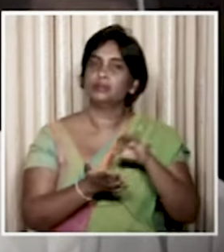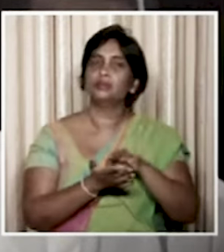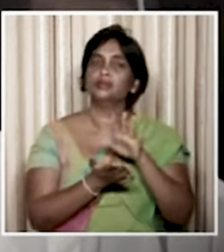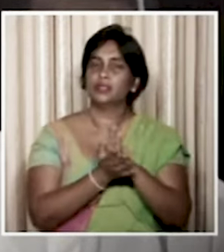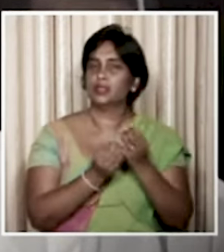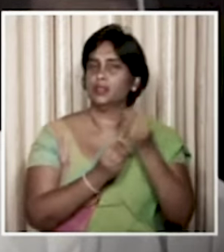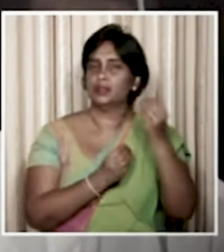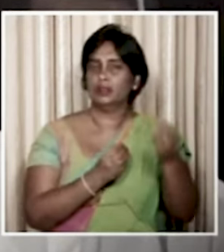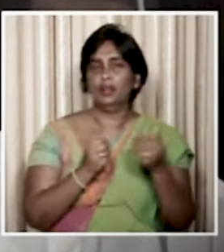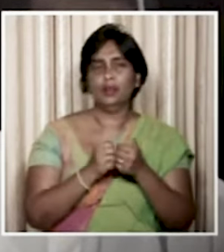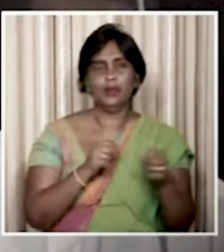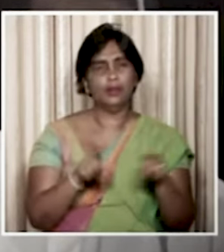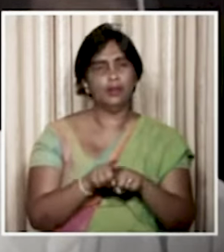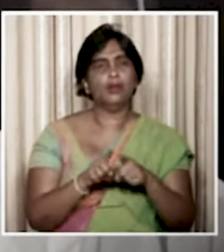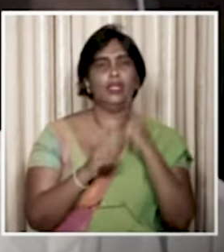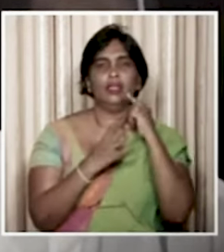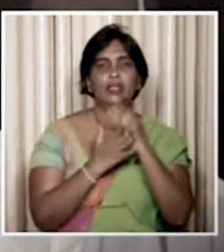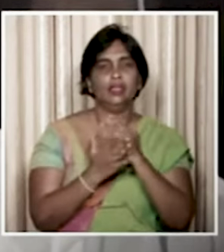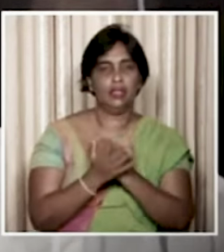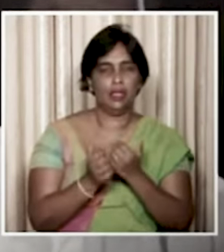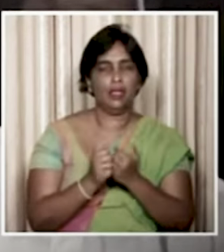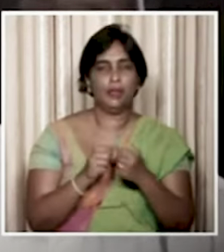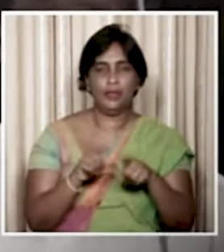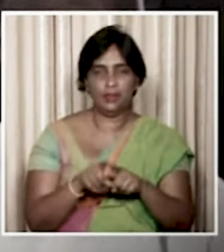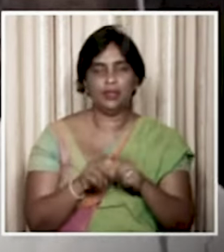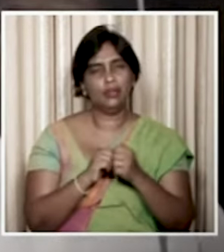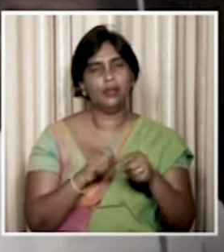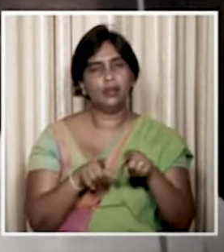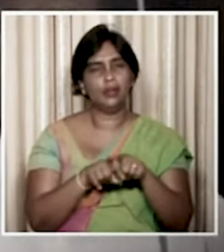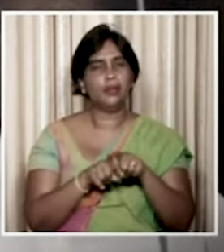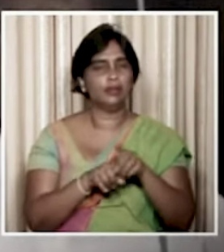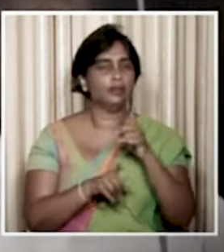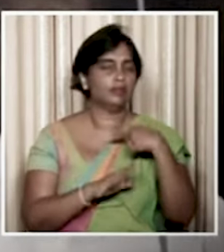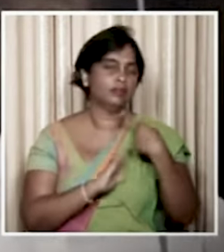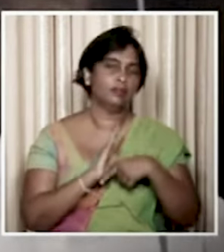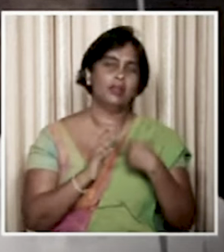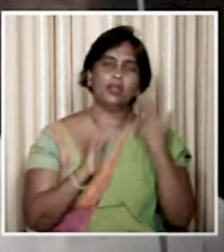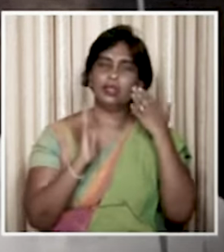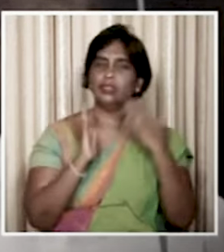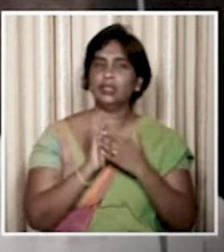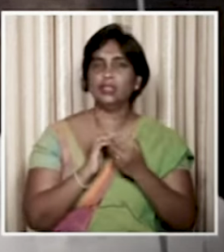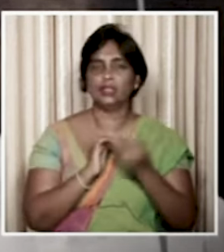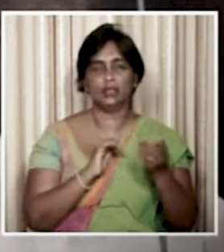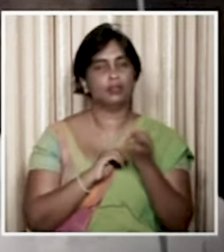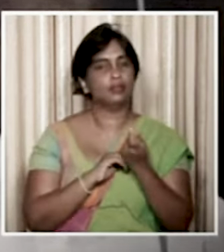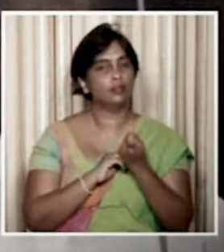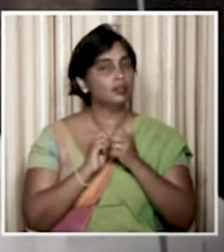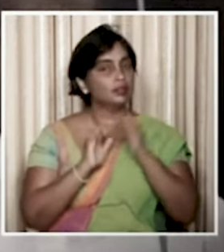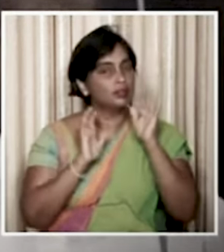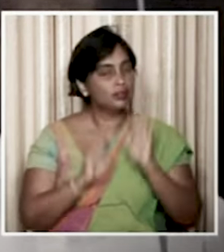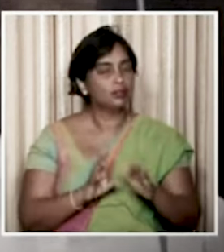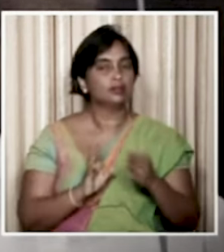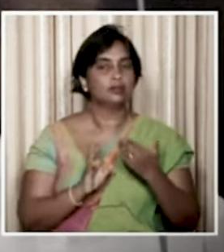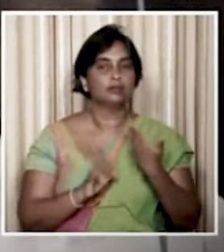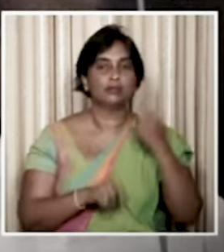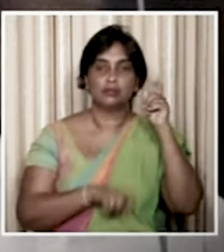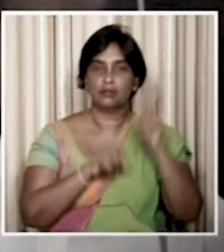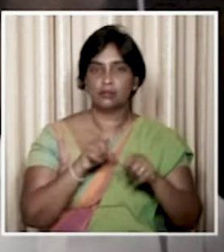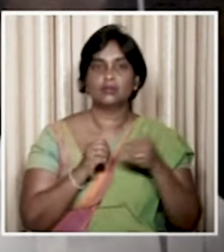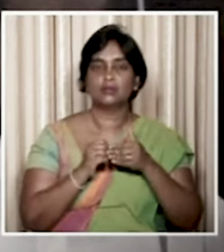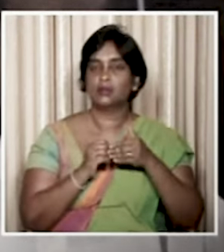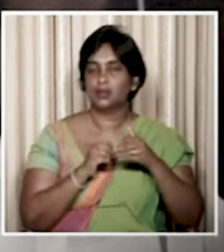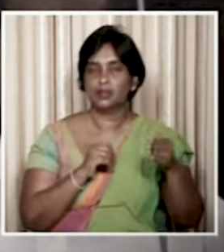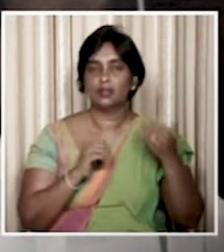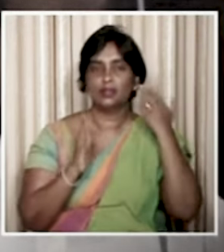இந்த நாடு பொருளாதார நெருக்கடிக்கு காரணமானவர்கள் இன்னார்கள் என்று விவரிக்கப்பட்டிருக்கிறது. இந்த